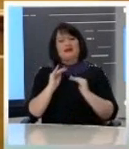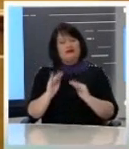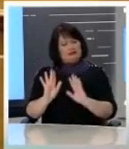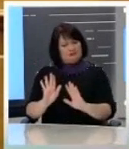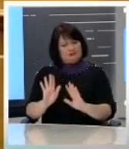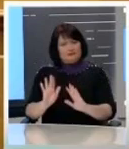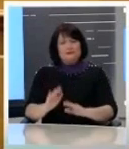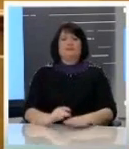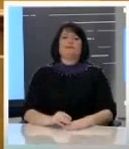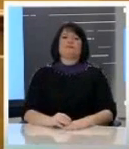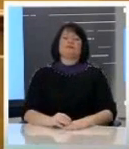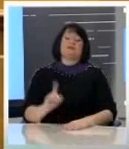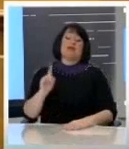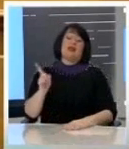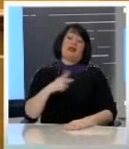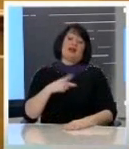μειώσει. Έχετε άδικο.